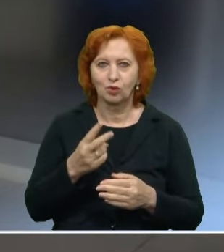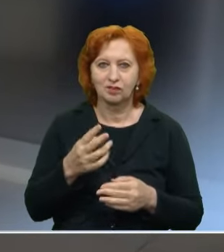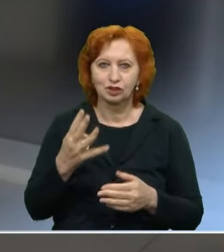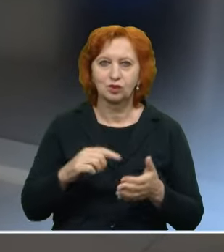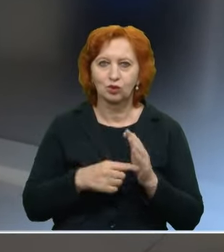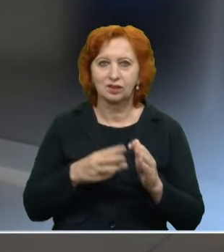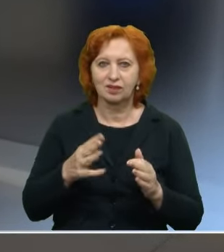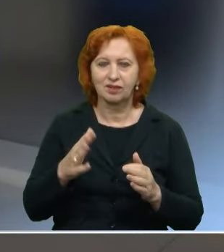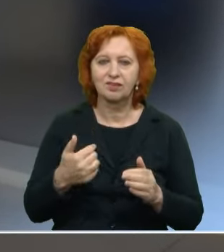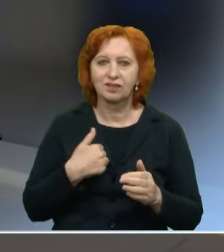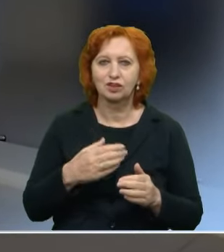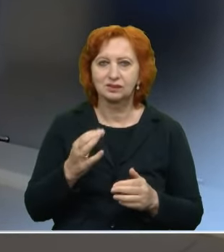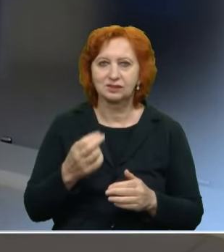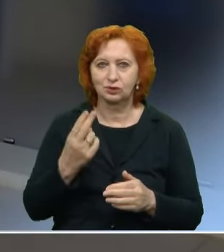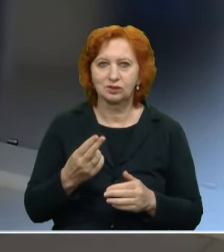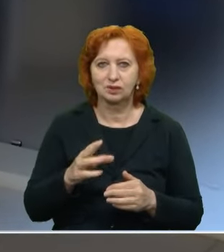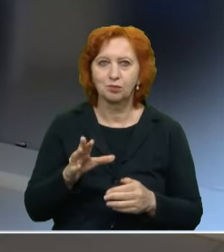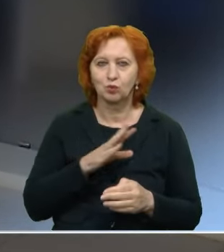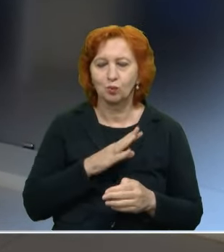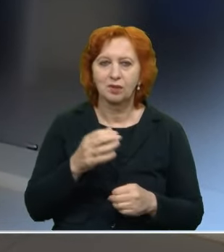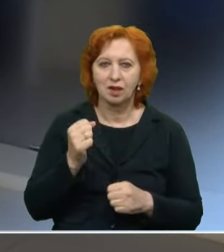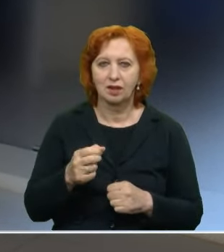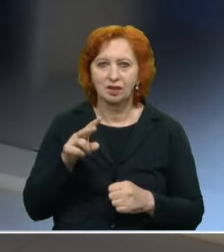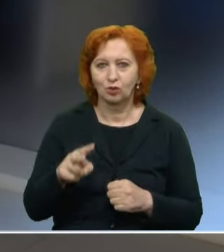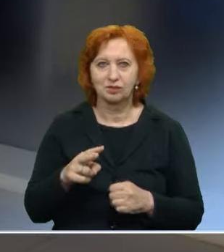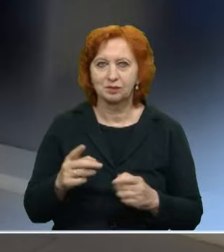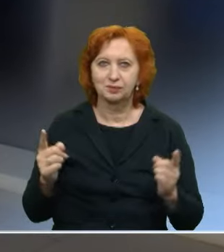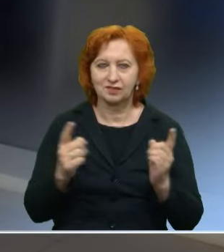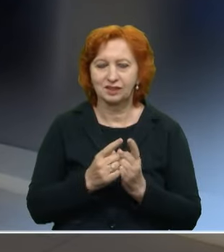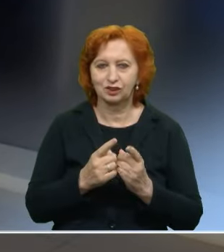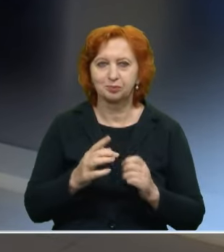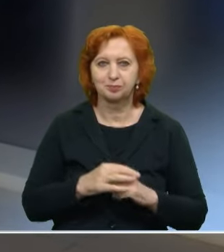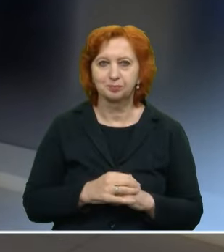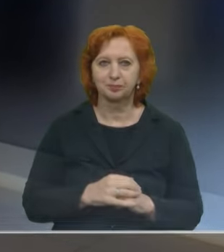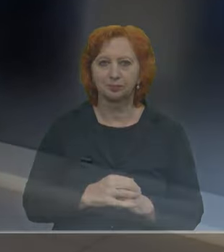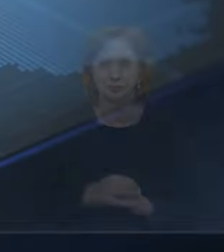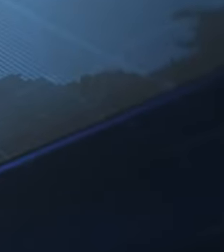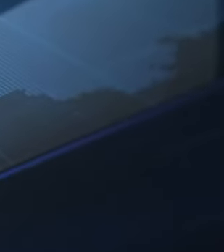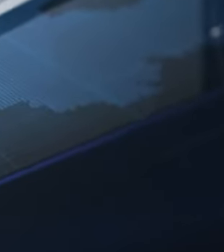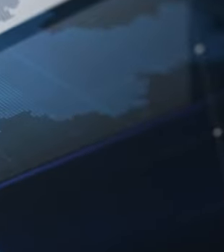Дон24.тв и в наших социальных сетях. В студии была Алла Локтионова. До встречи.